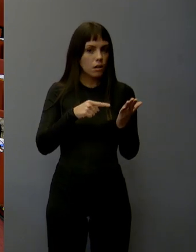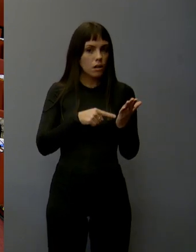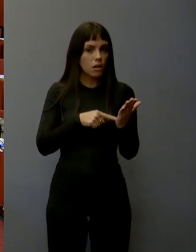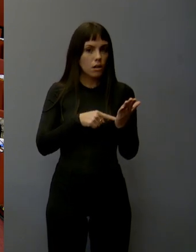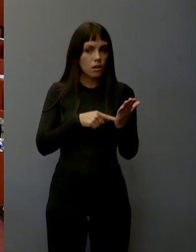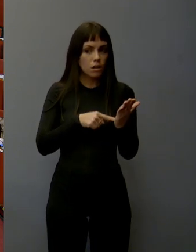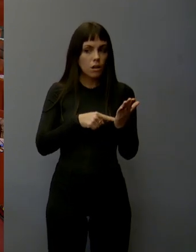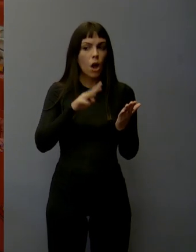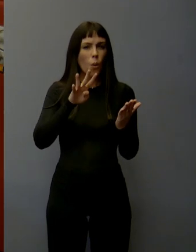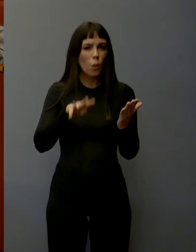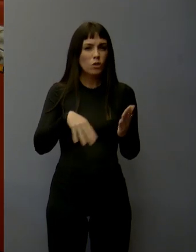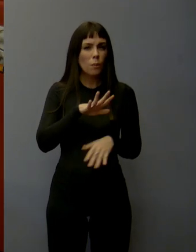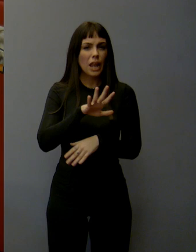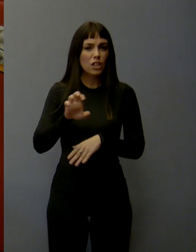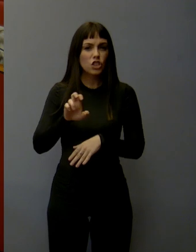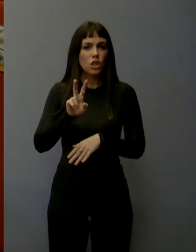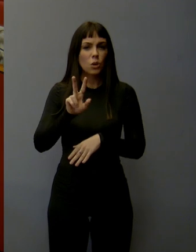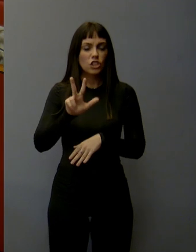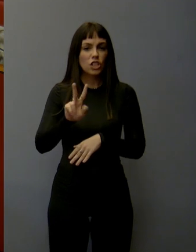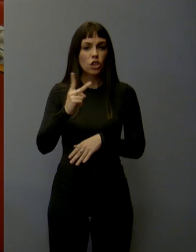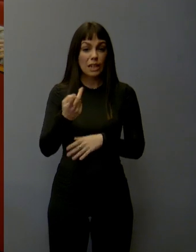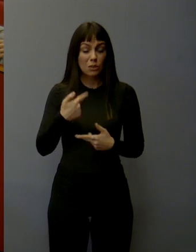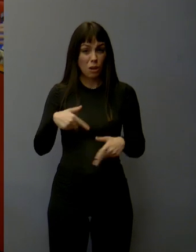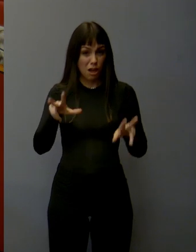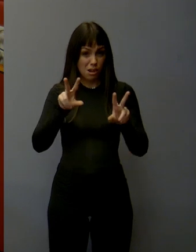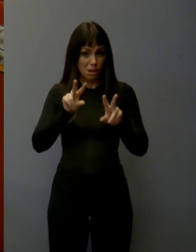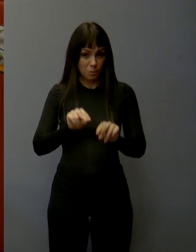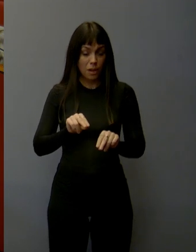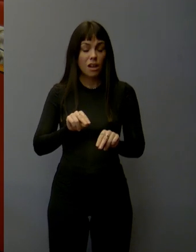al 4532 ripeto